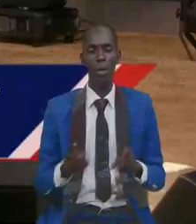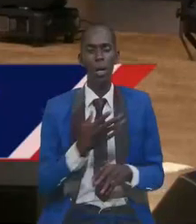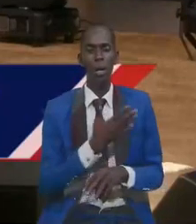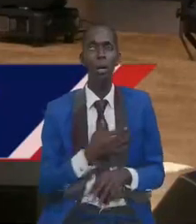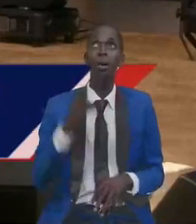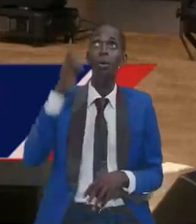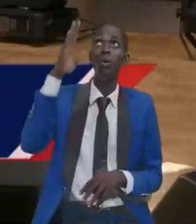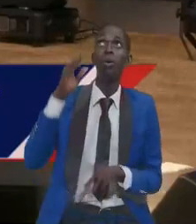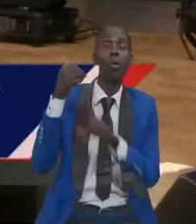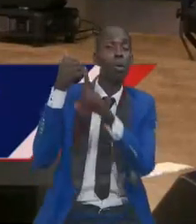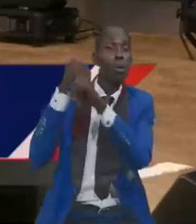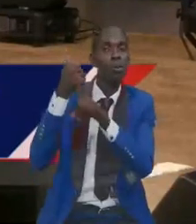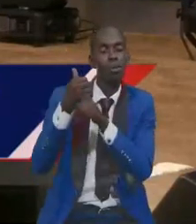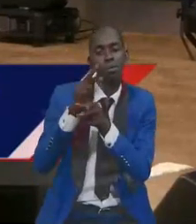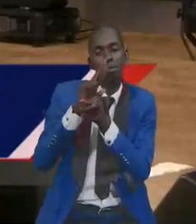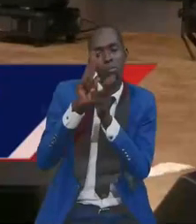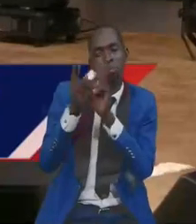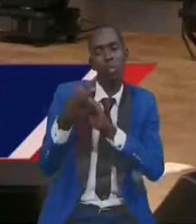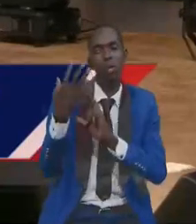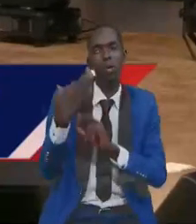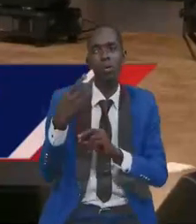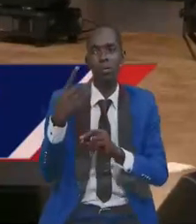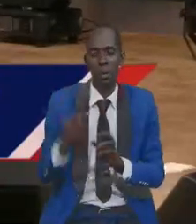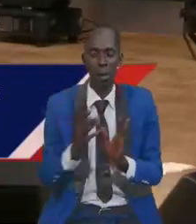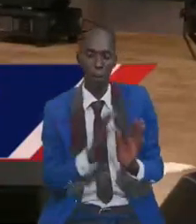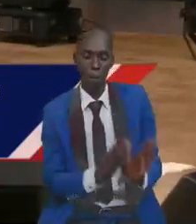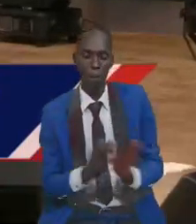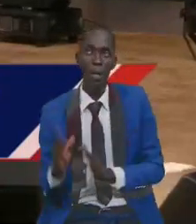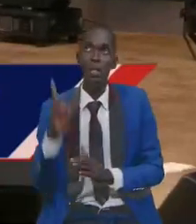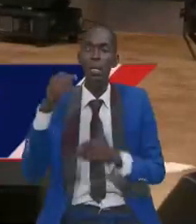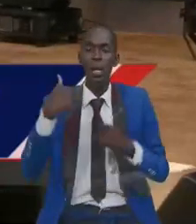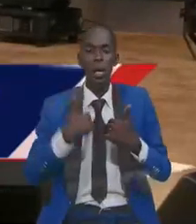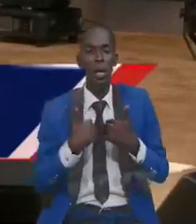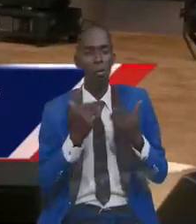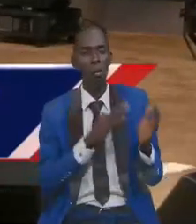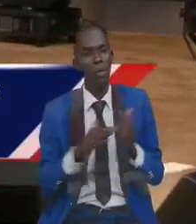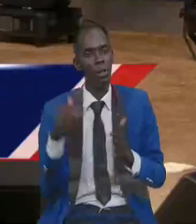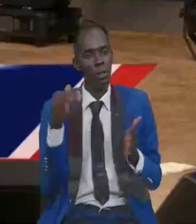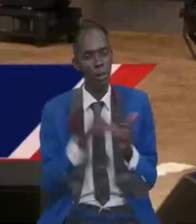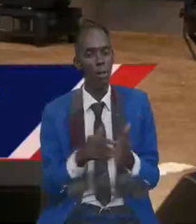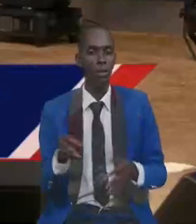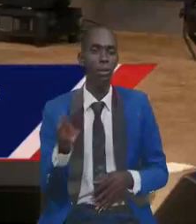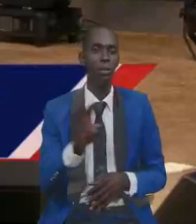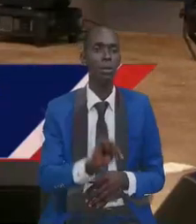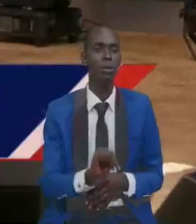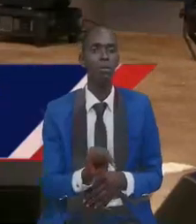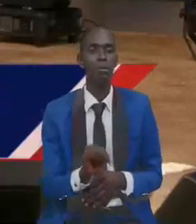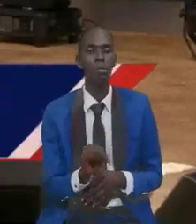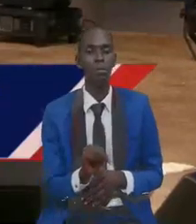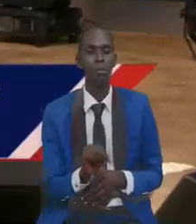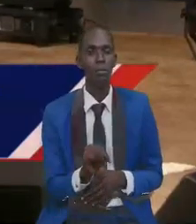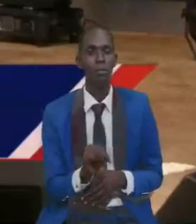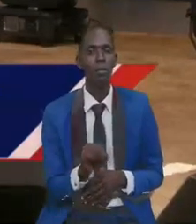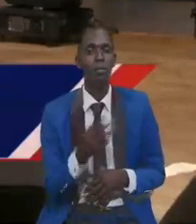repentit du mal qu'il avait résolu de leur faire et il ne le fit